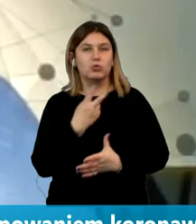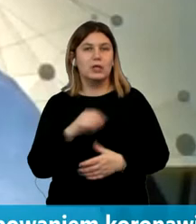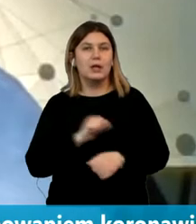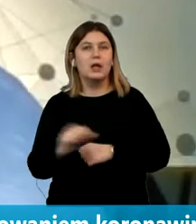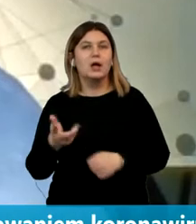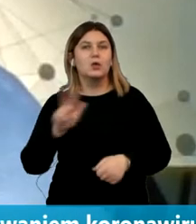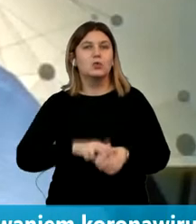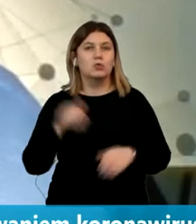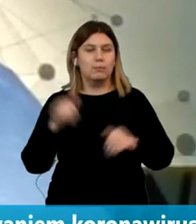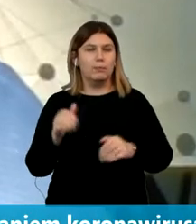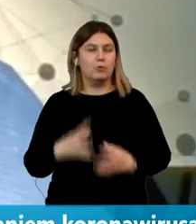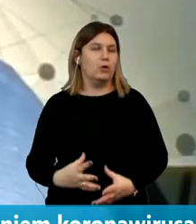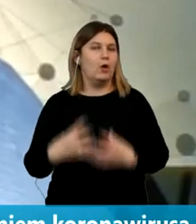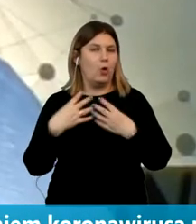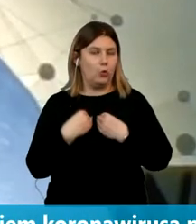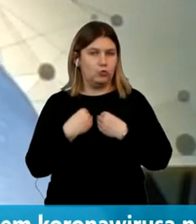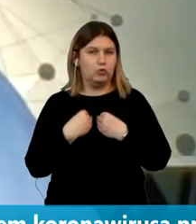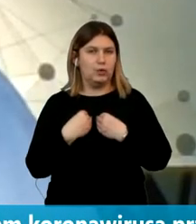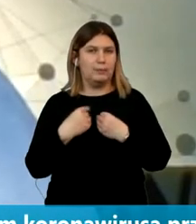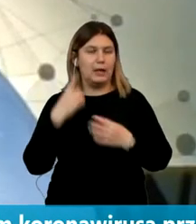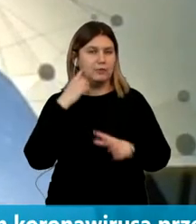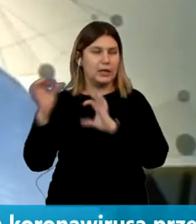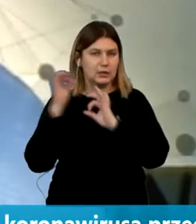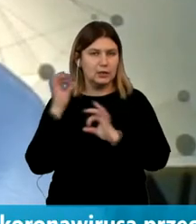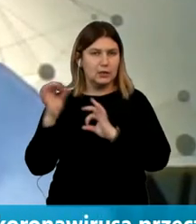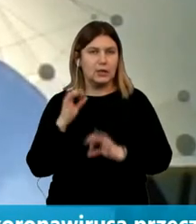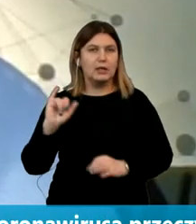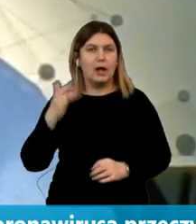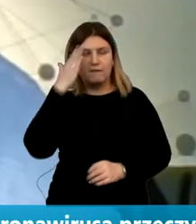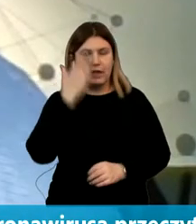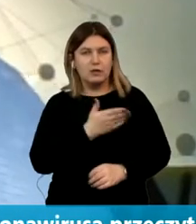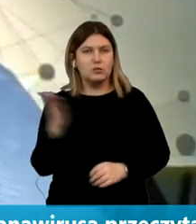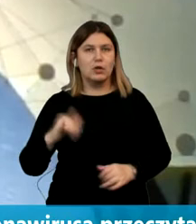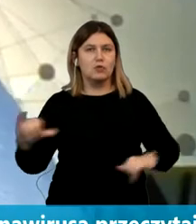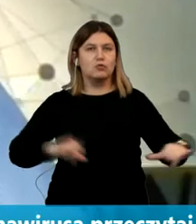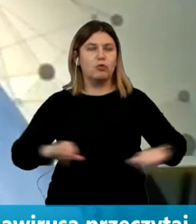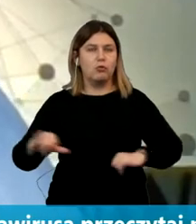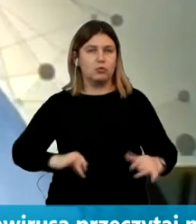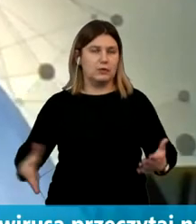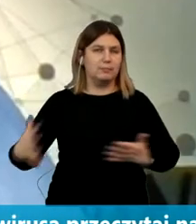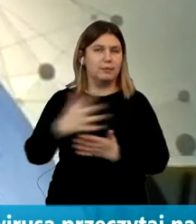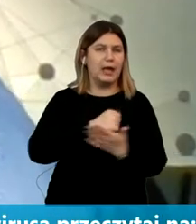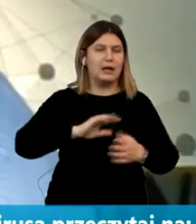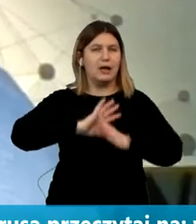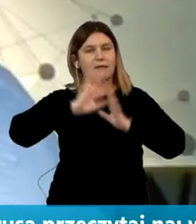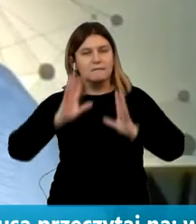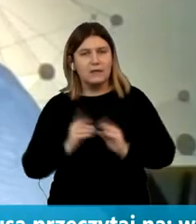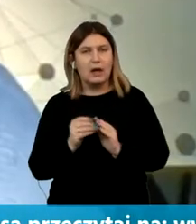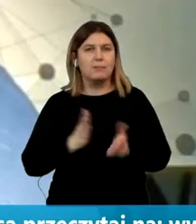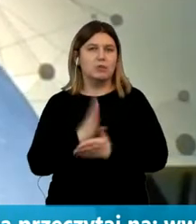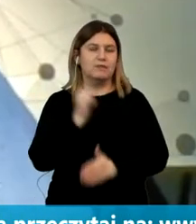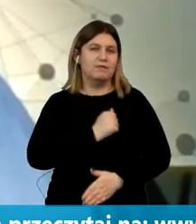może otrzymywać tego typu dane. Jak wiecie, rząd zbiera je wszystkie za pośrednictwem